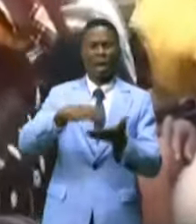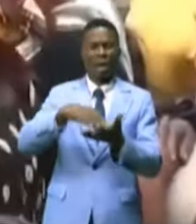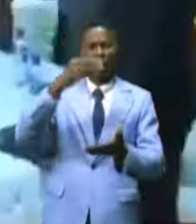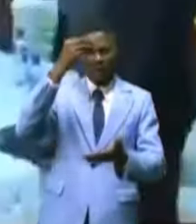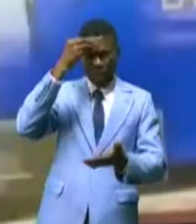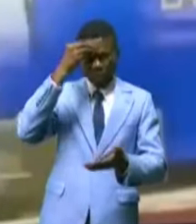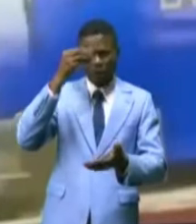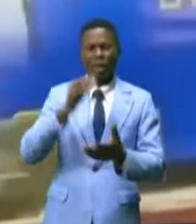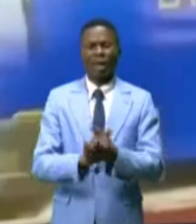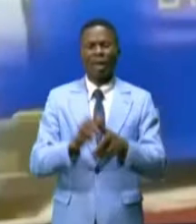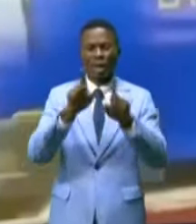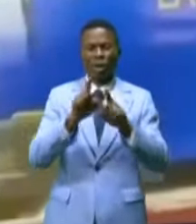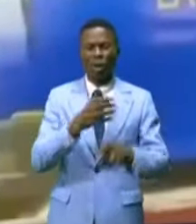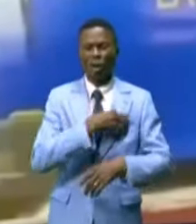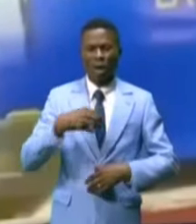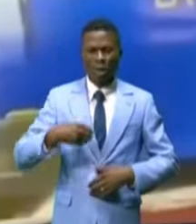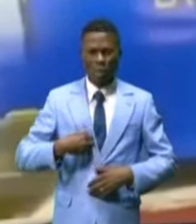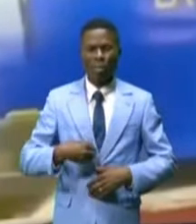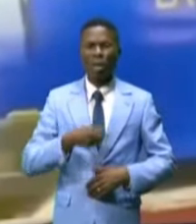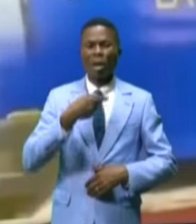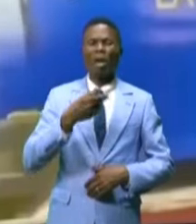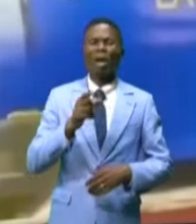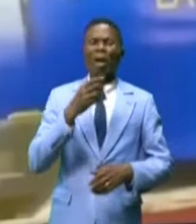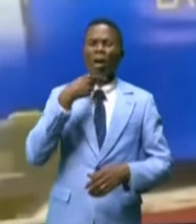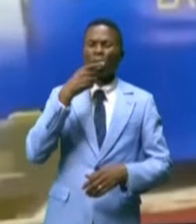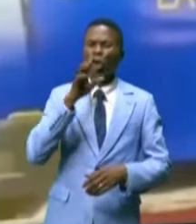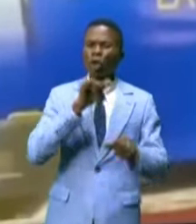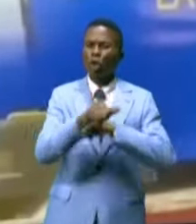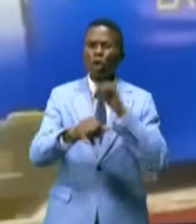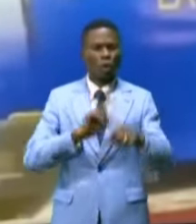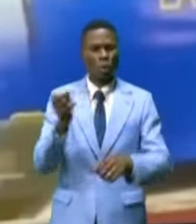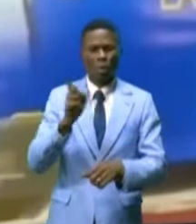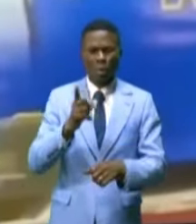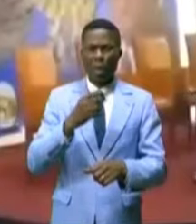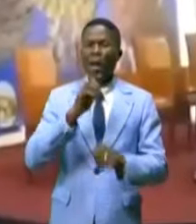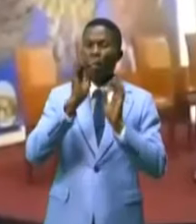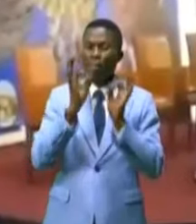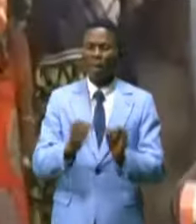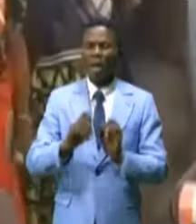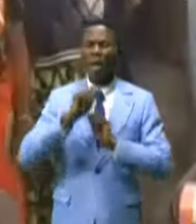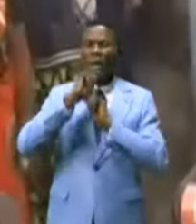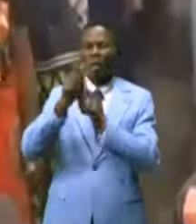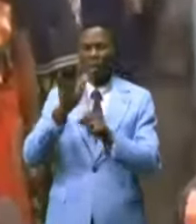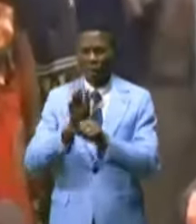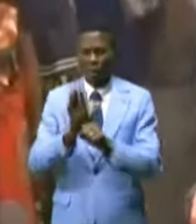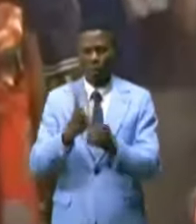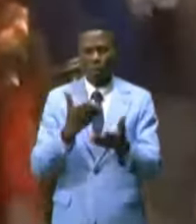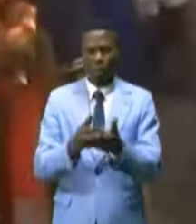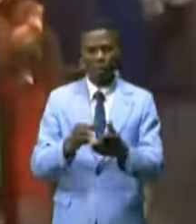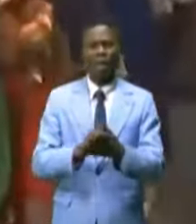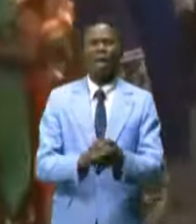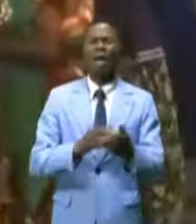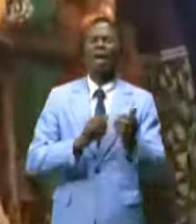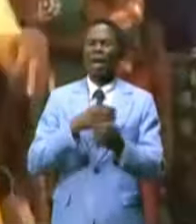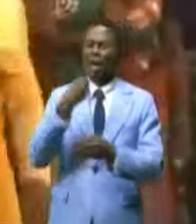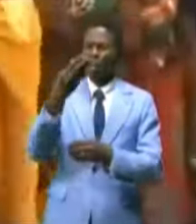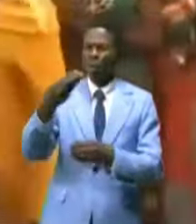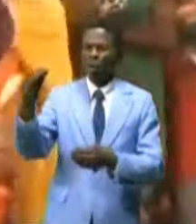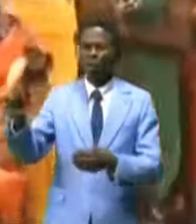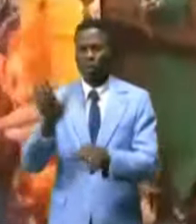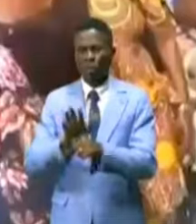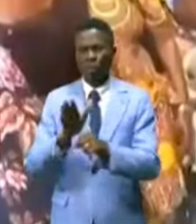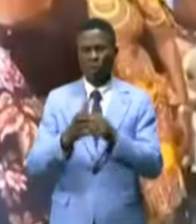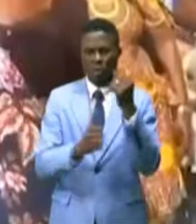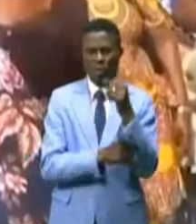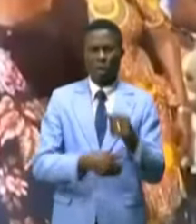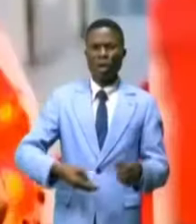Isabelle Yumba une femme à la parole rare mais aux bienfaisances bavardes qui dépasse même les frontières de sa province, les